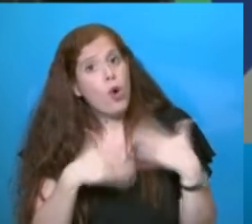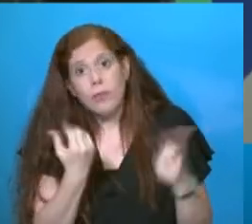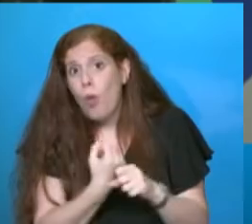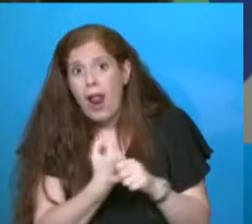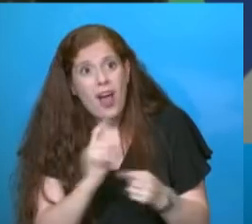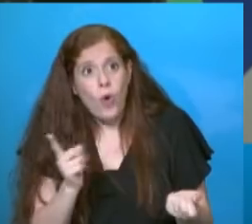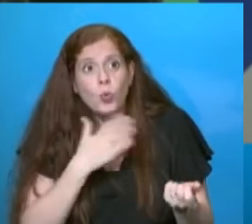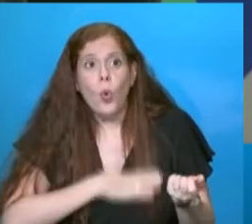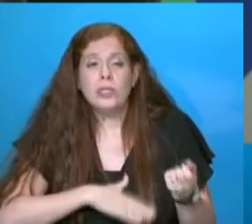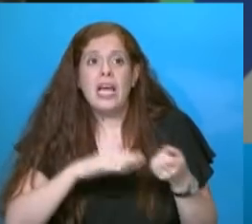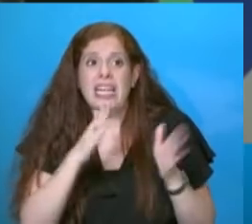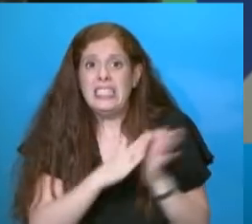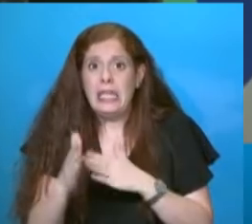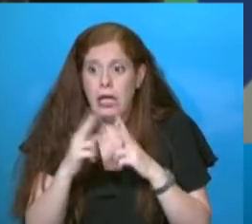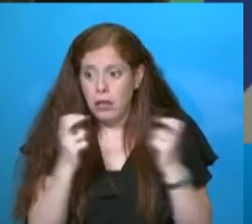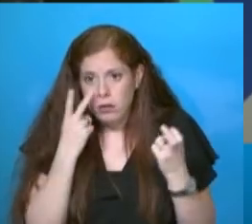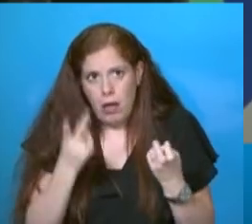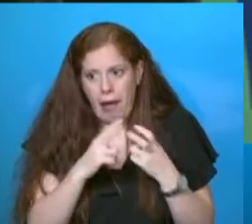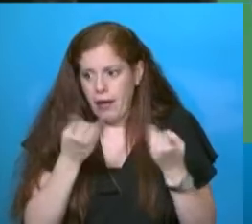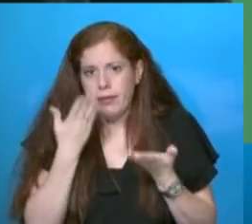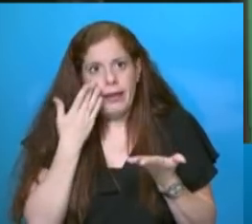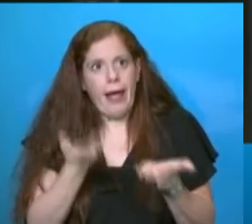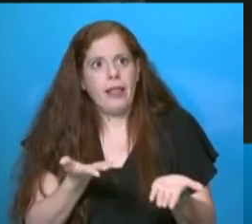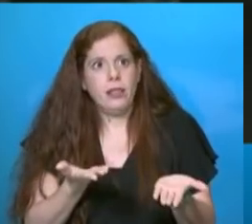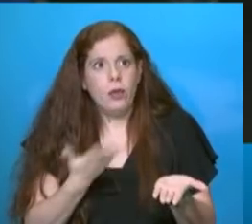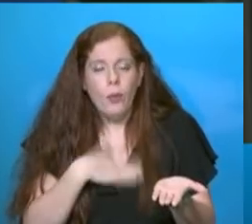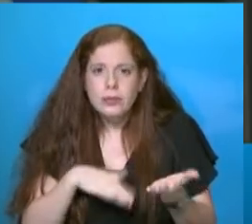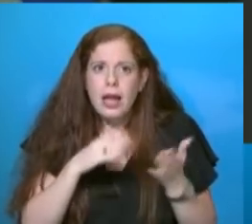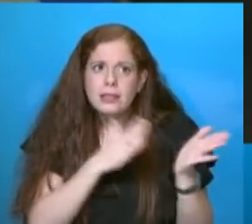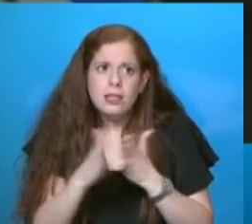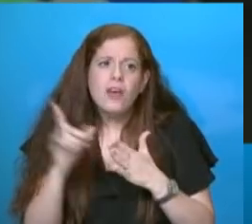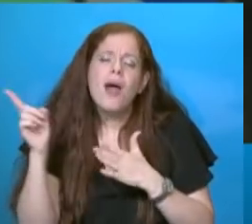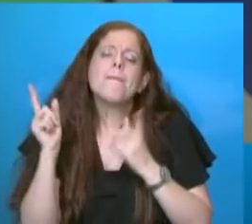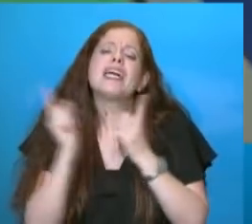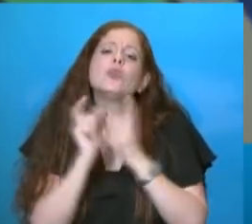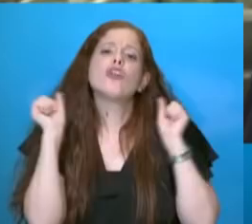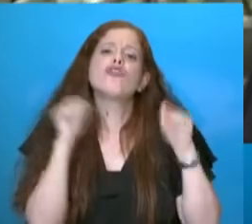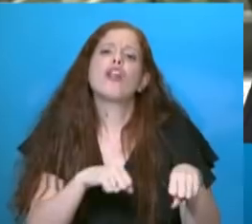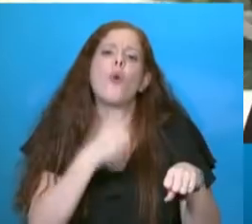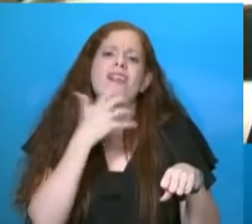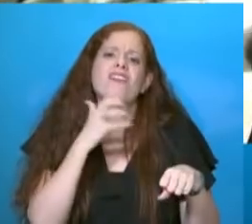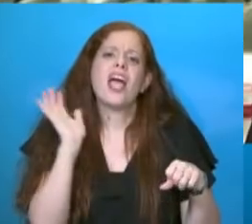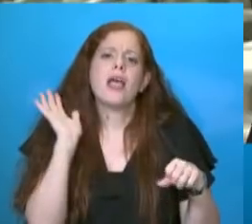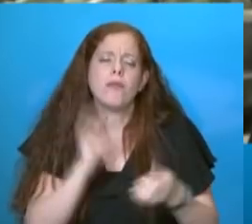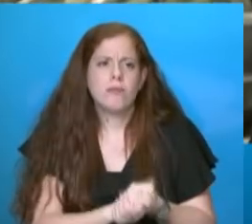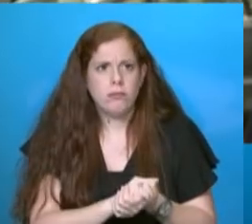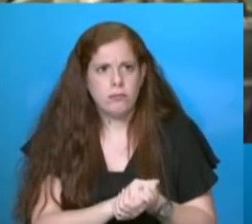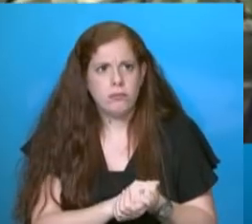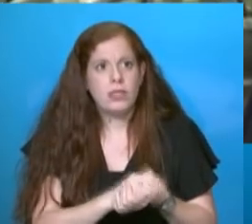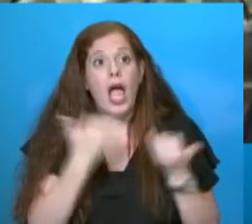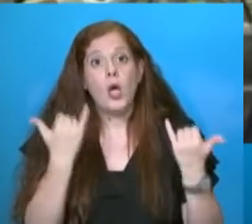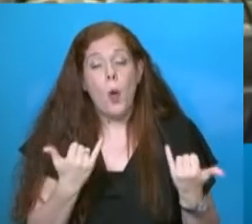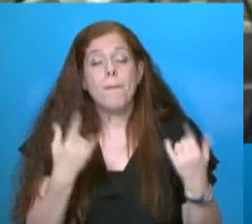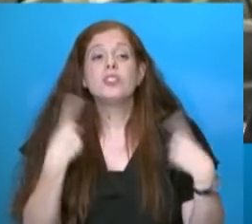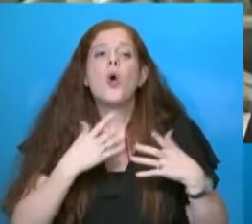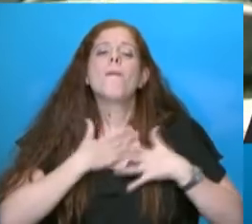העיר, תראי איך העיר נראית. והם, בקיצור, השתלטו על טבריה. היום זה יום חג לטבריה, והיום חג